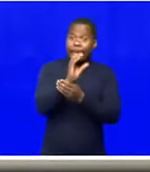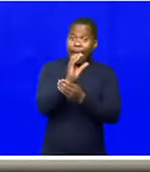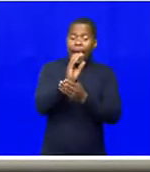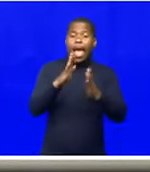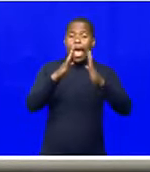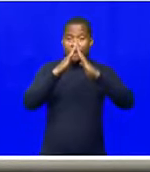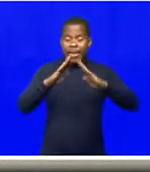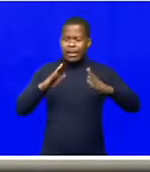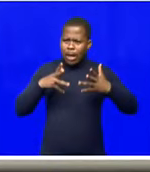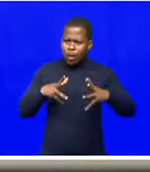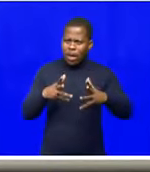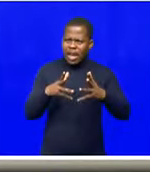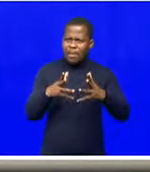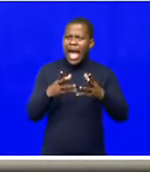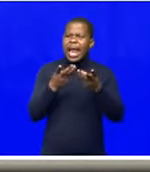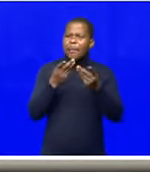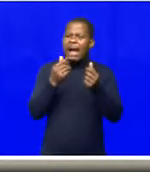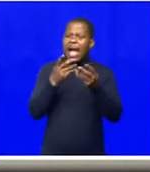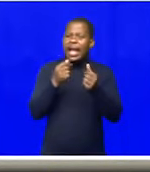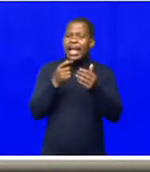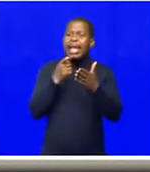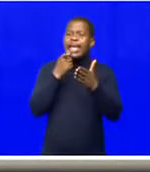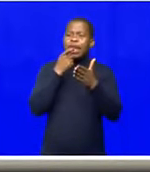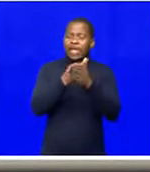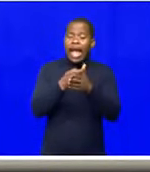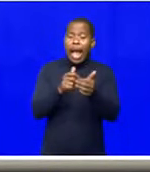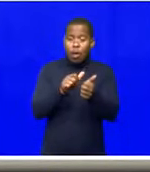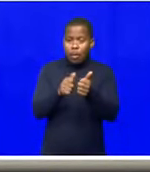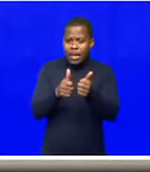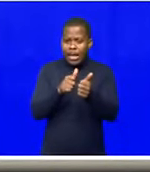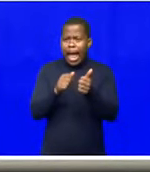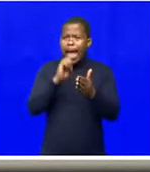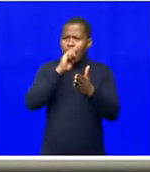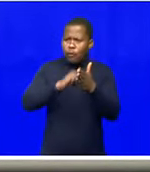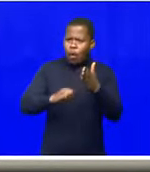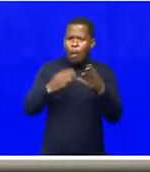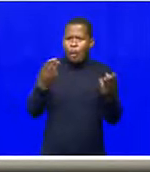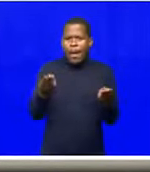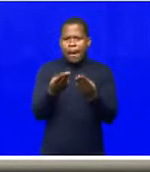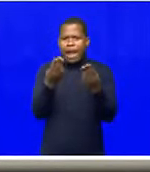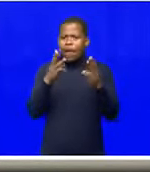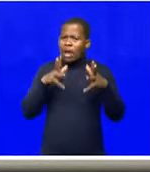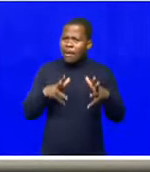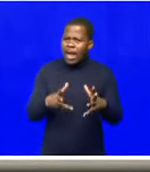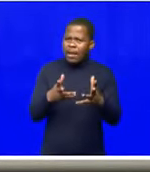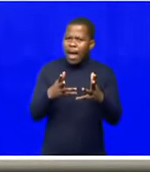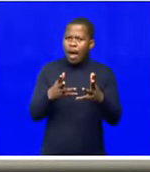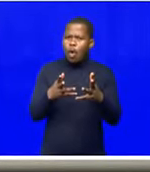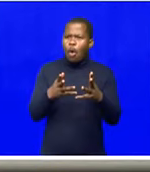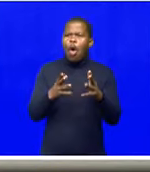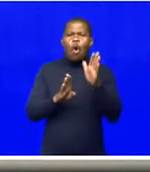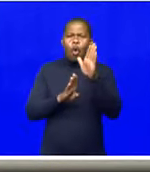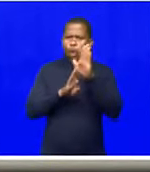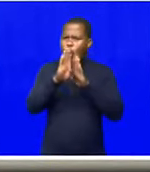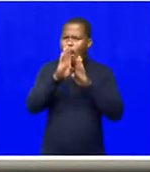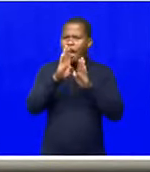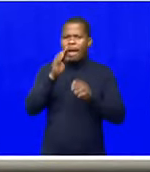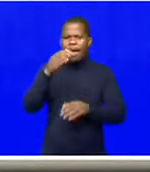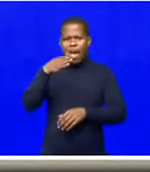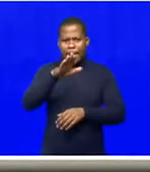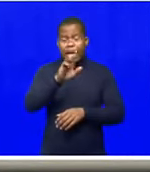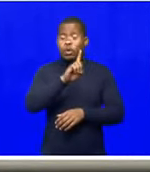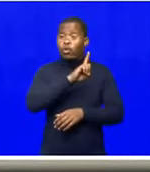lithi kuyithi 22 nabakithi sitawukhona ukuthi lithi live lidlale